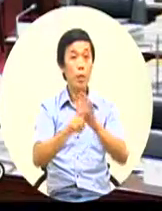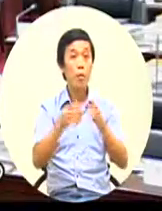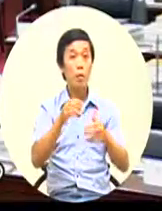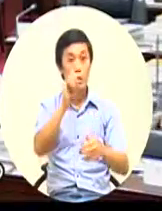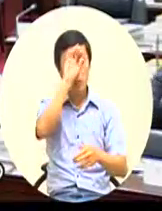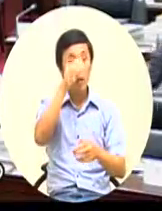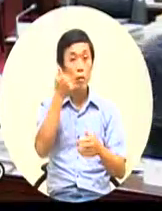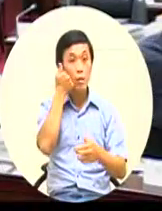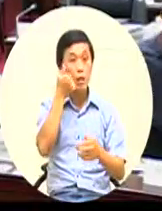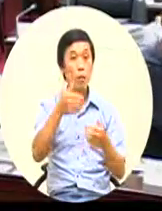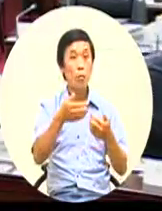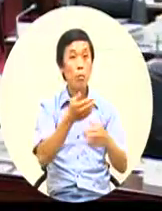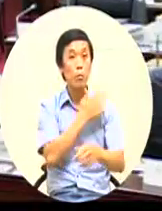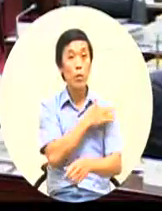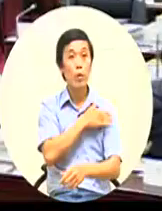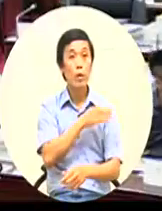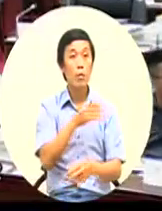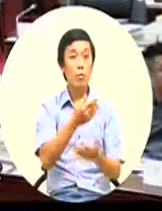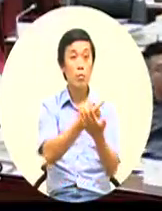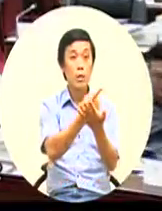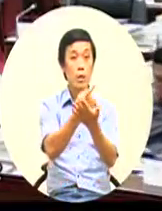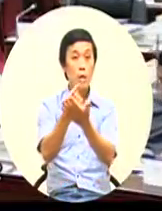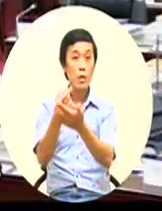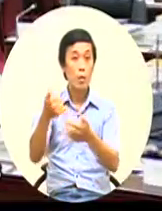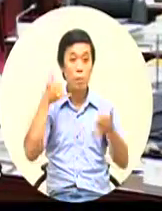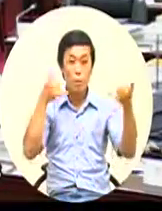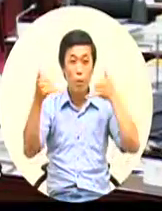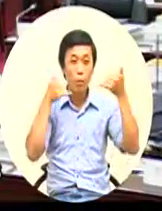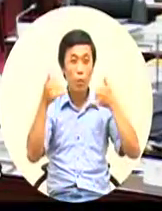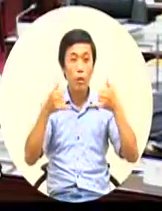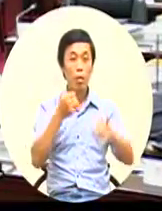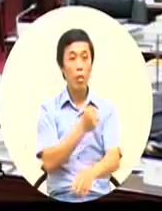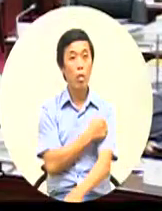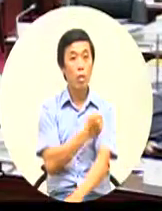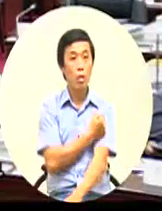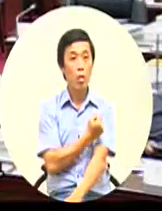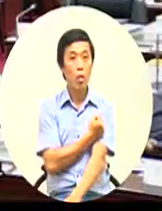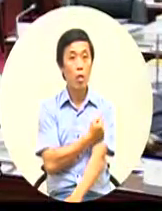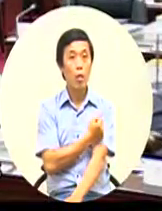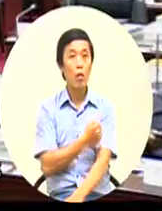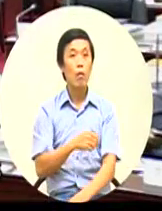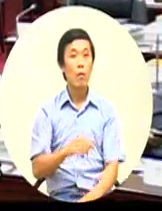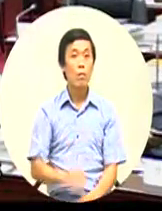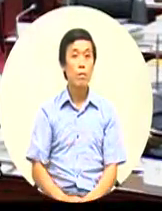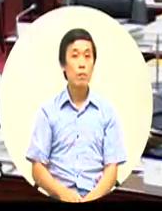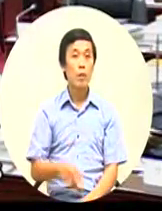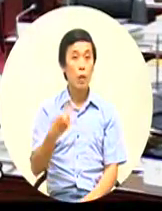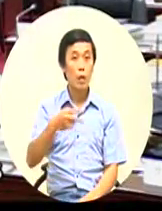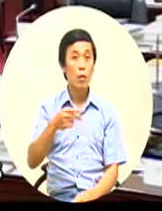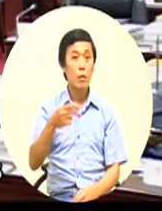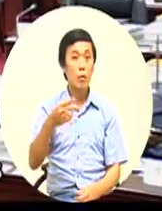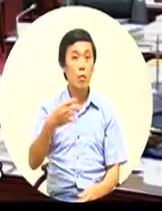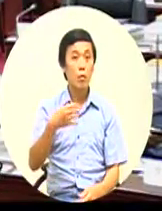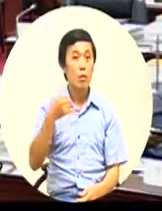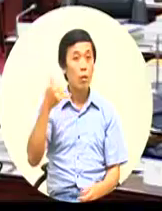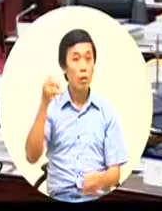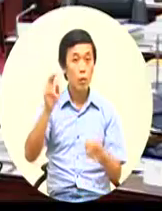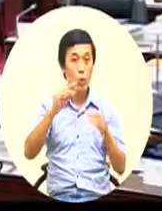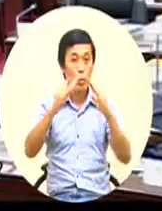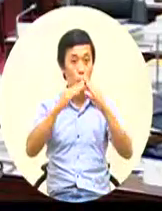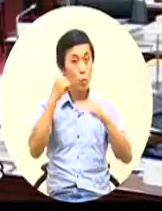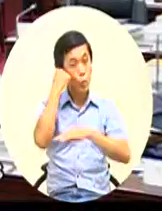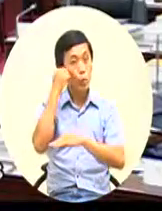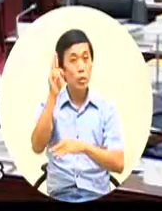电话拢接甲手软啦。为虾米？因为真正着有人艰苦着，无电诶。你想，